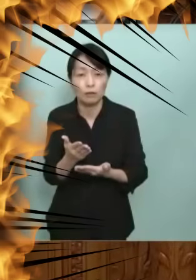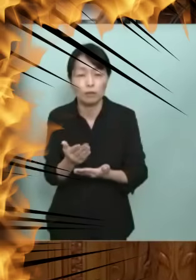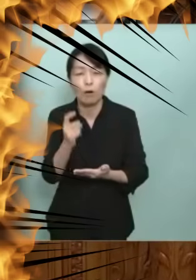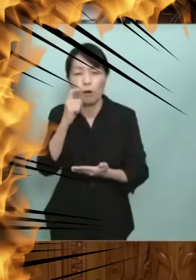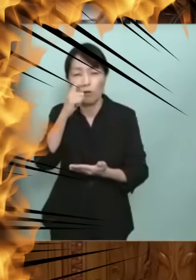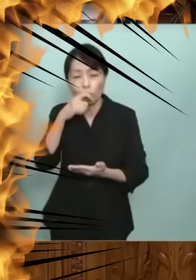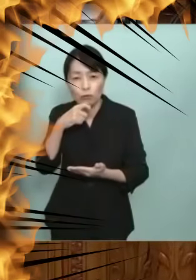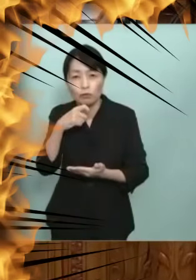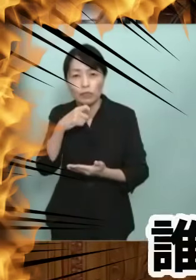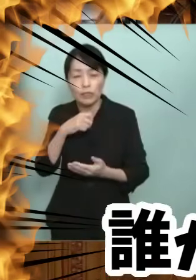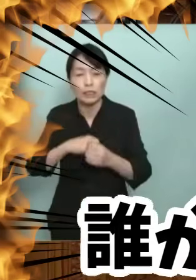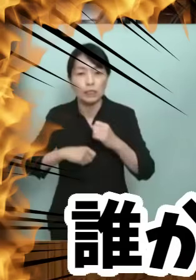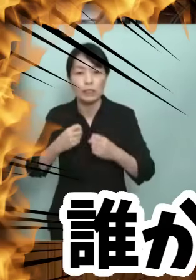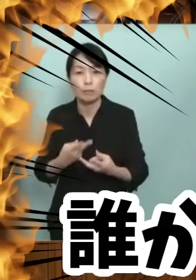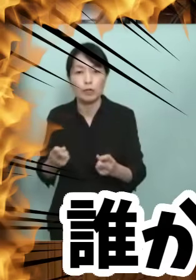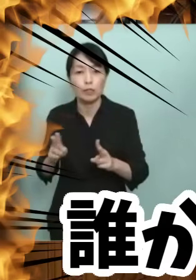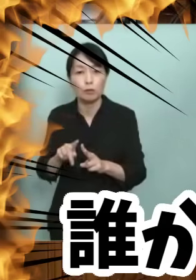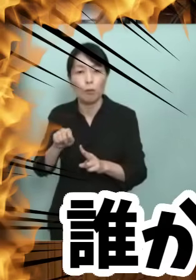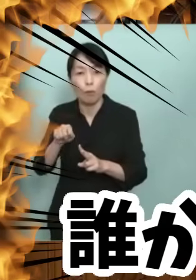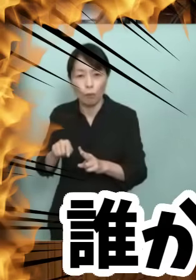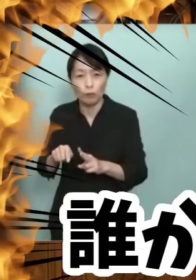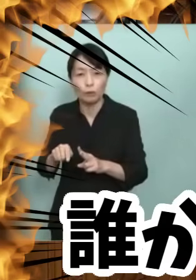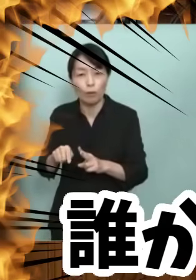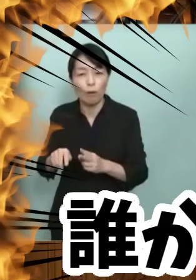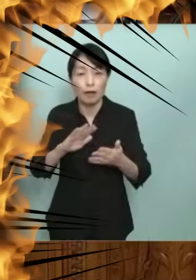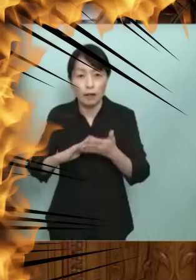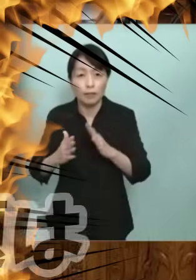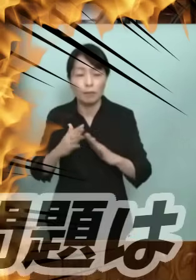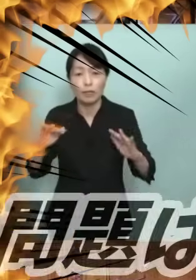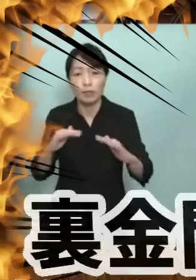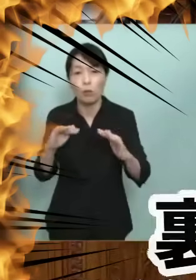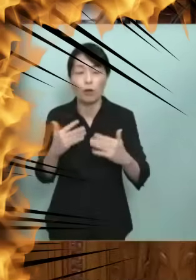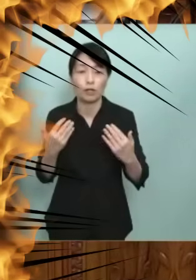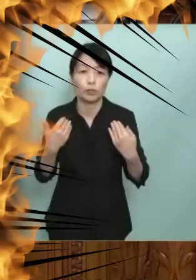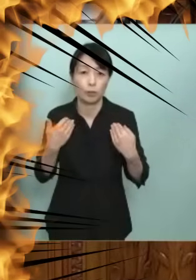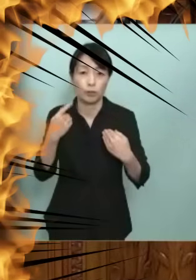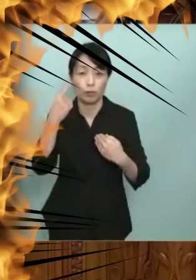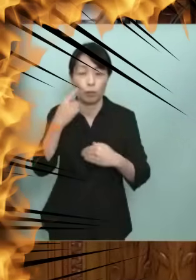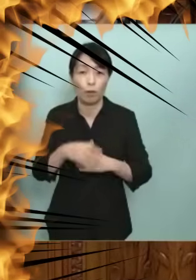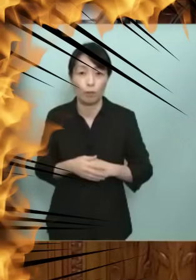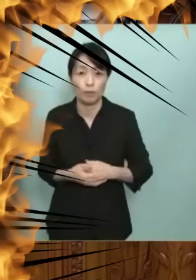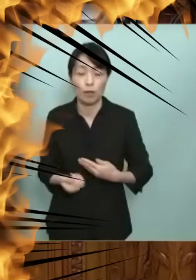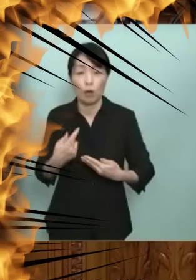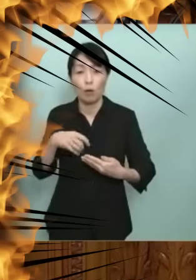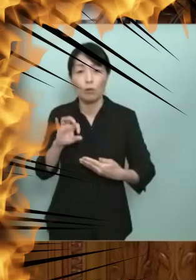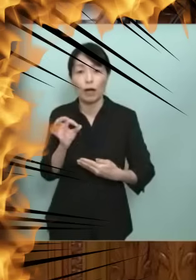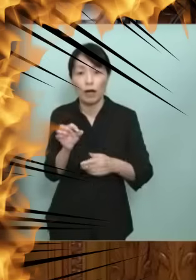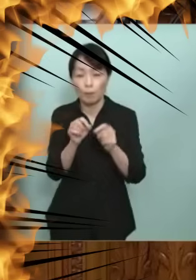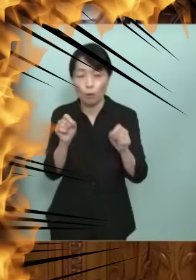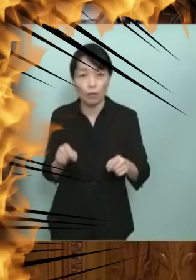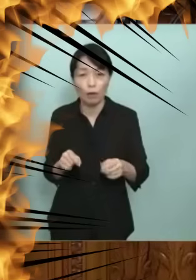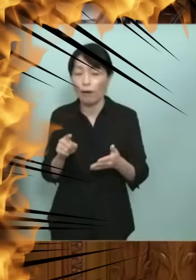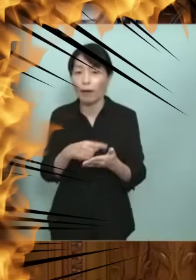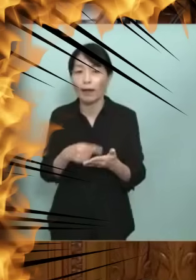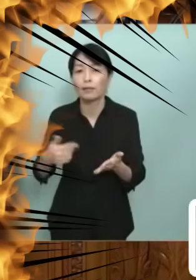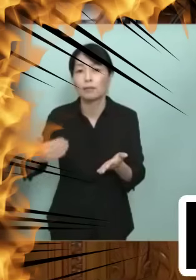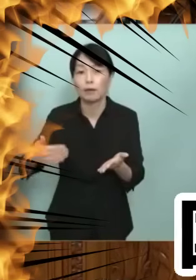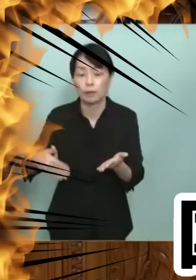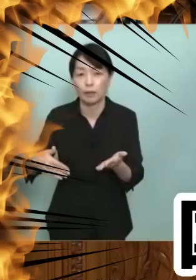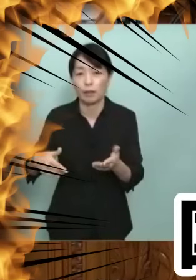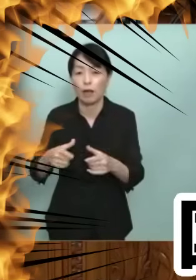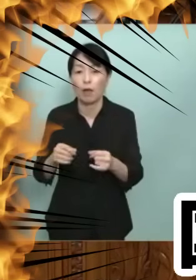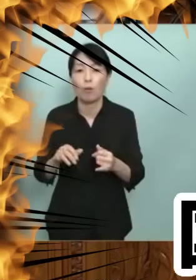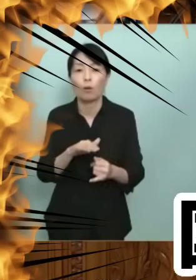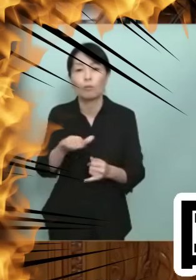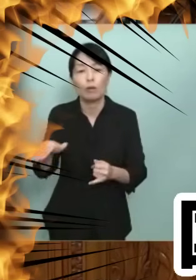党に取り込まれ誰かに言わされたのですか裏金問題はまだ終わっていません国民を